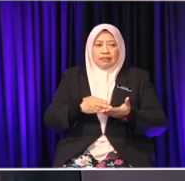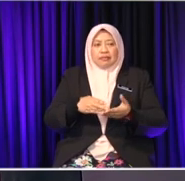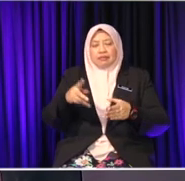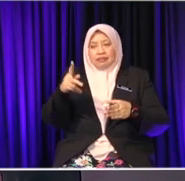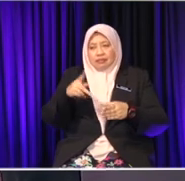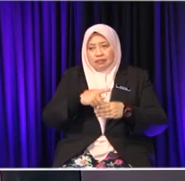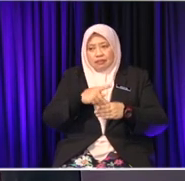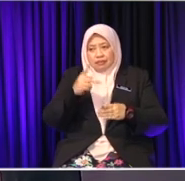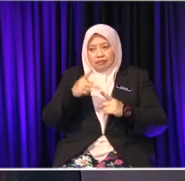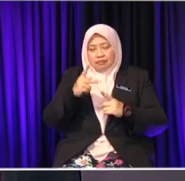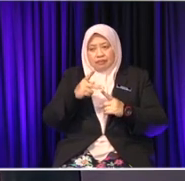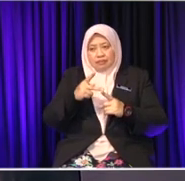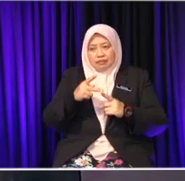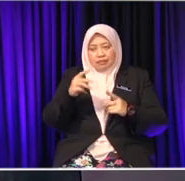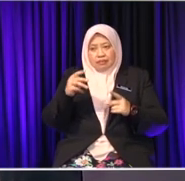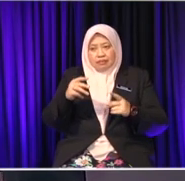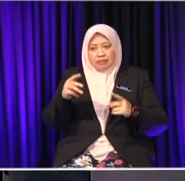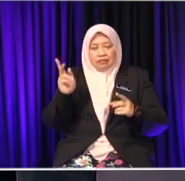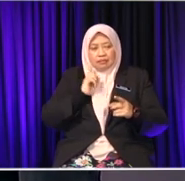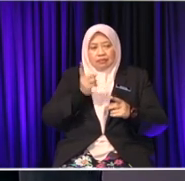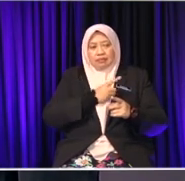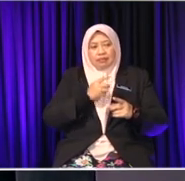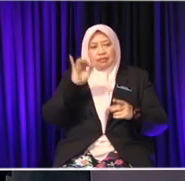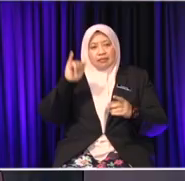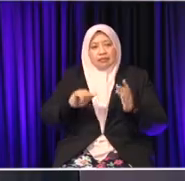yang asalnya saja baik oke